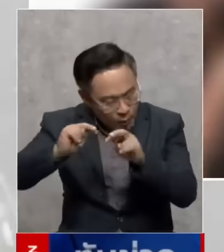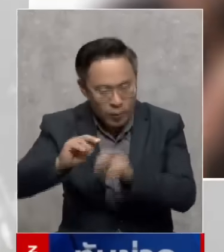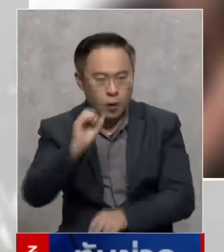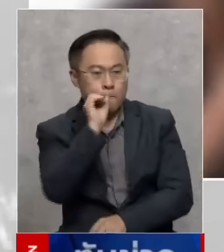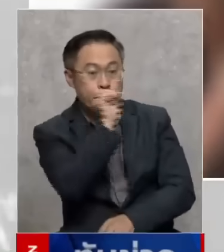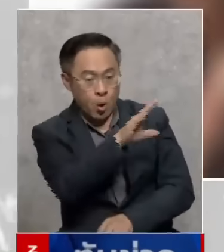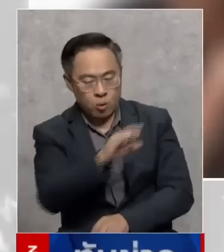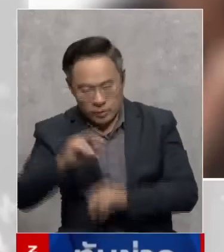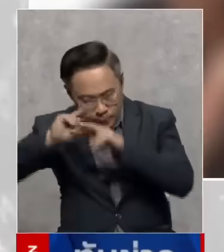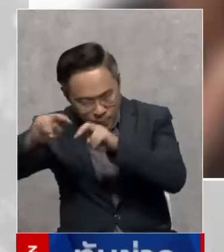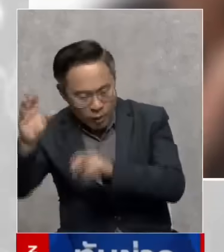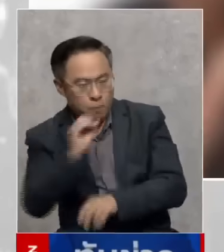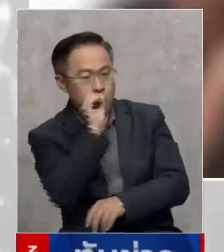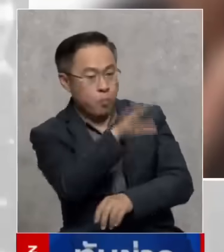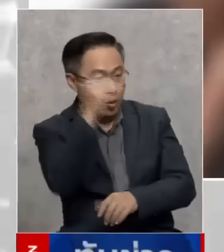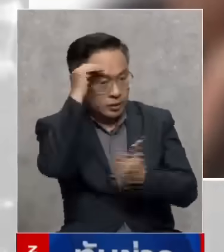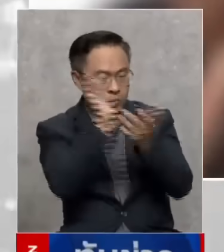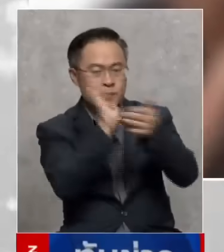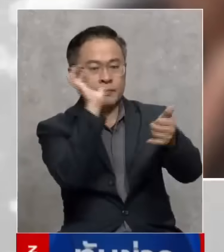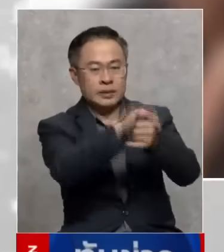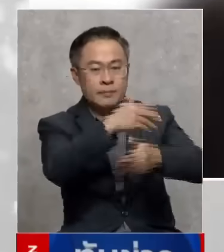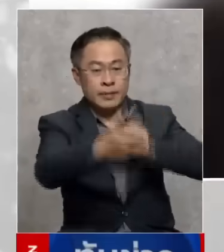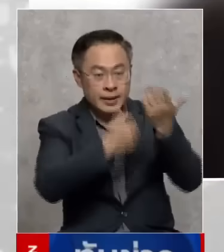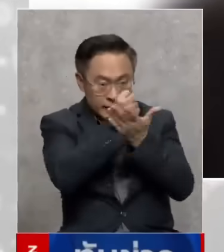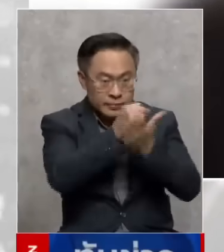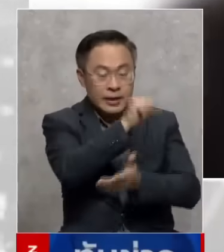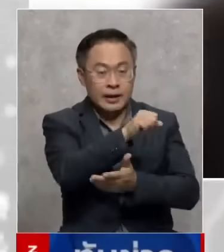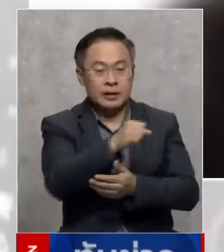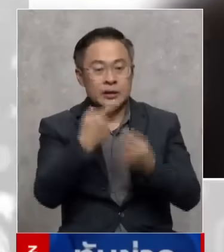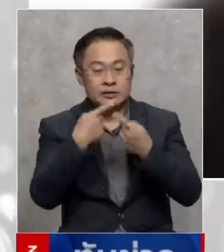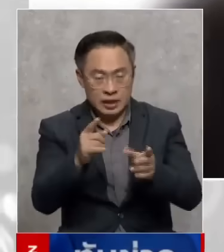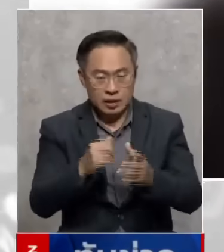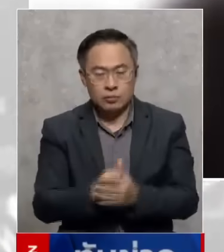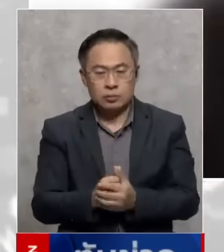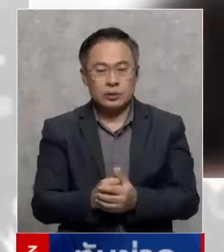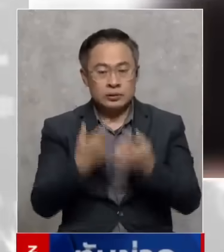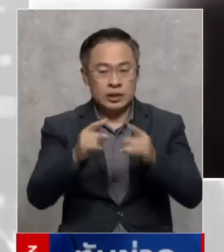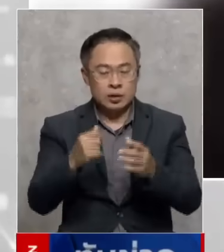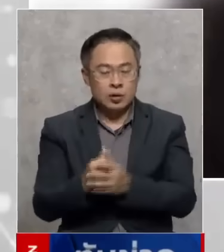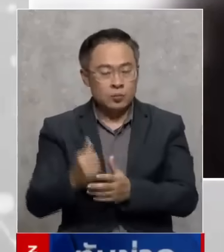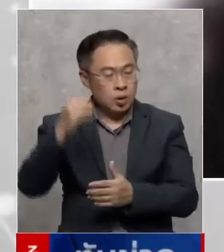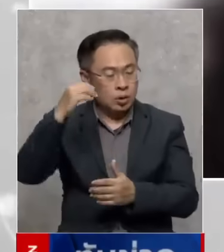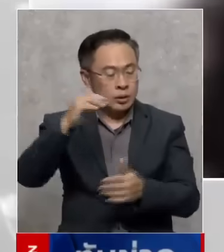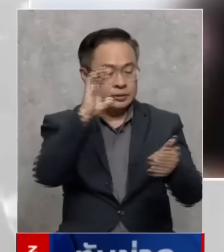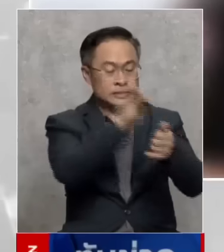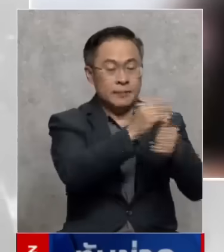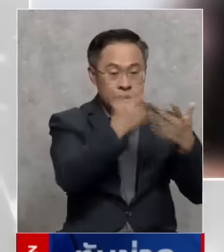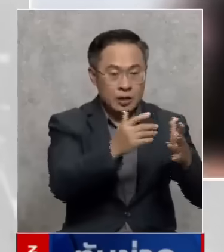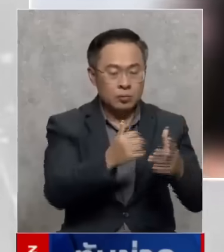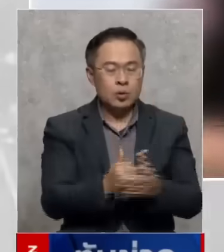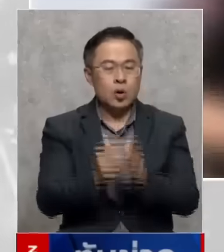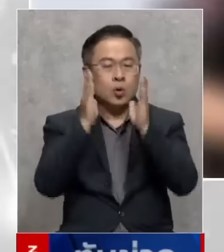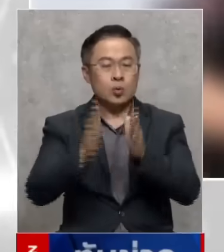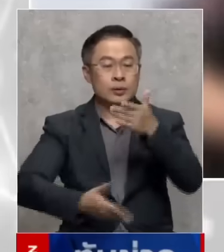พ่อค้าที่เป็นเอเย่นค้ายาแต่ปรากฏว่าไอ้เอเย่นค้ายารายเนี้ยไปยัดเงินให้กับตำรวจในลักษณะที่ว่า